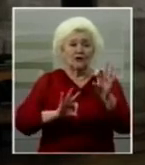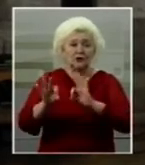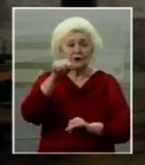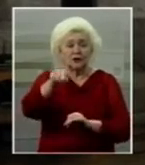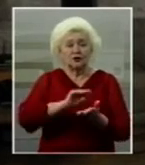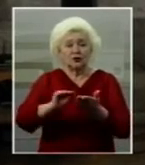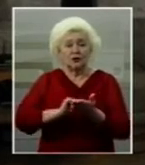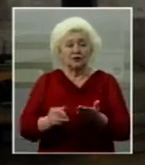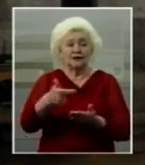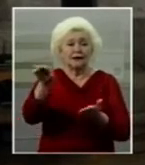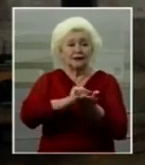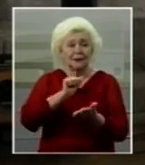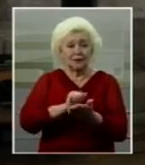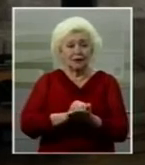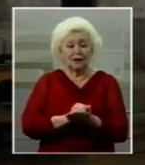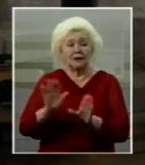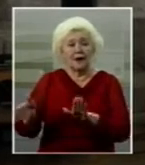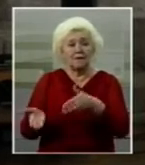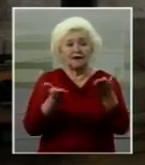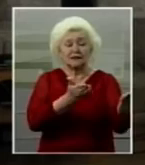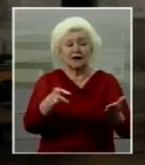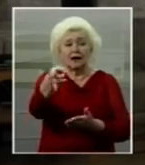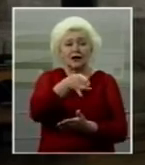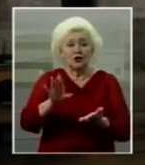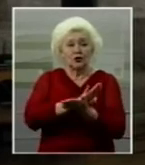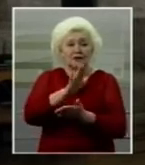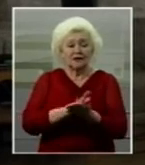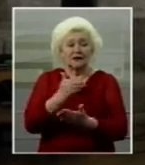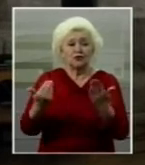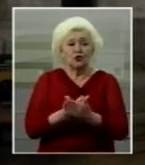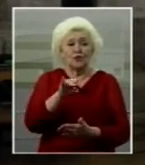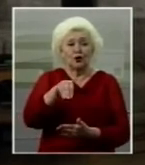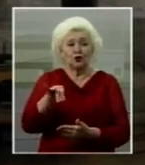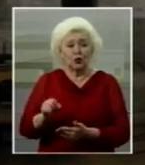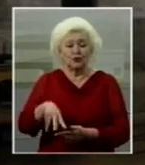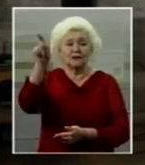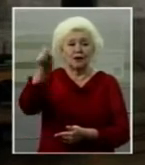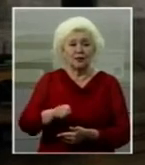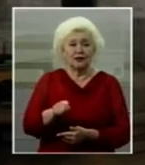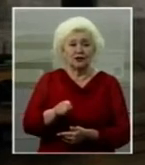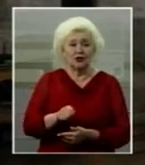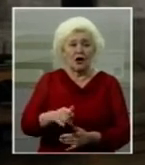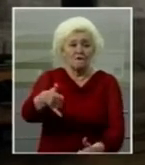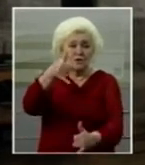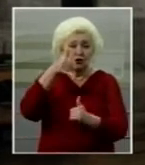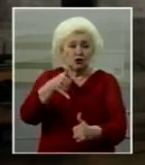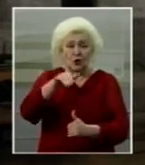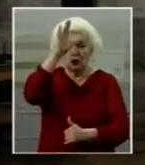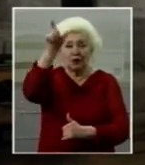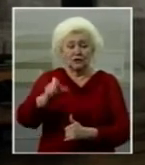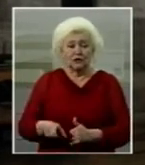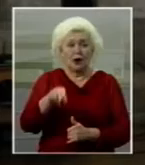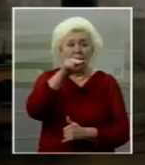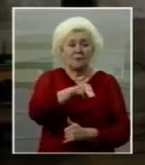сюди-туди написав кілька публікацій, кілька пропозицій в районну газету в Новотроїцьку. Приїжджає чоловік високий такий, на зріст, Павло